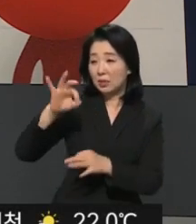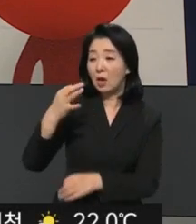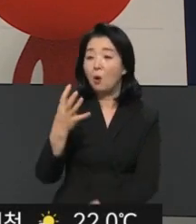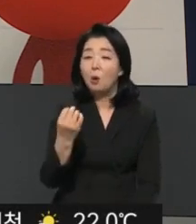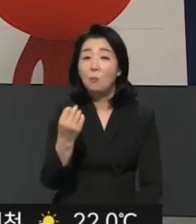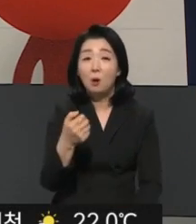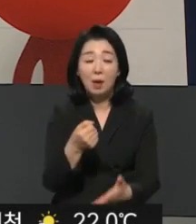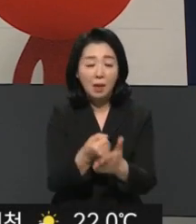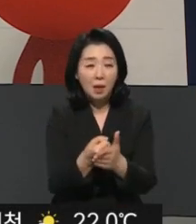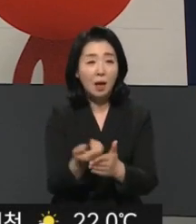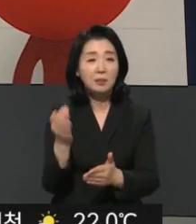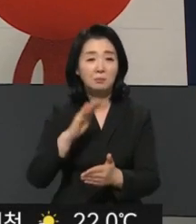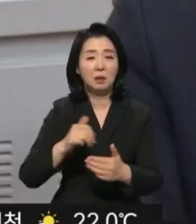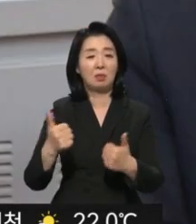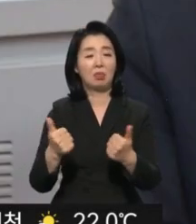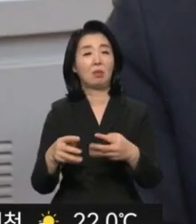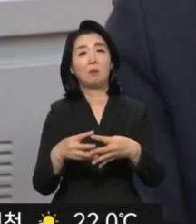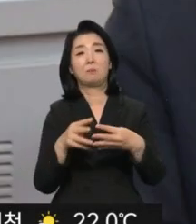당정협의까지 취소해버린 겁니다.